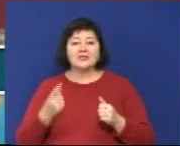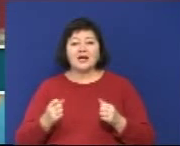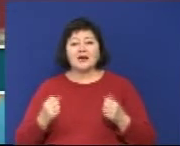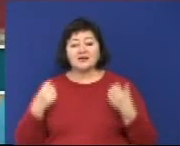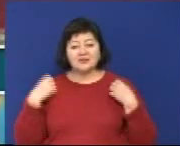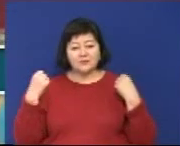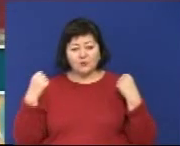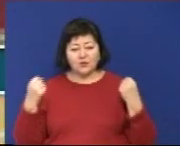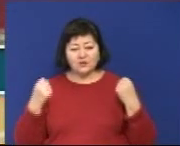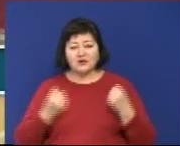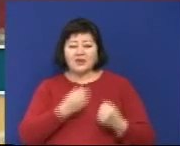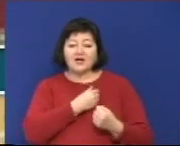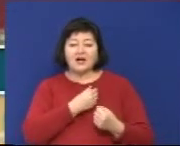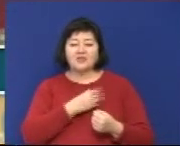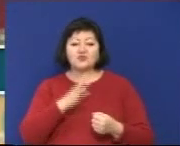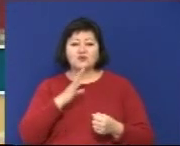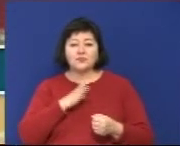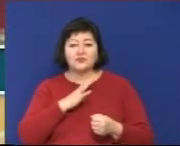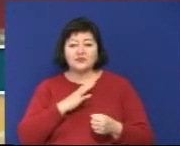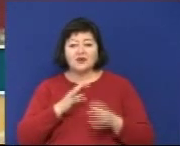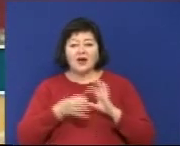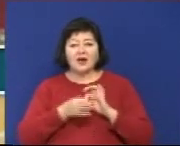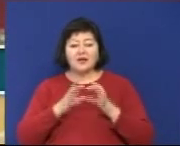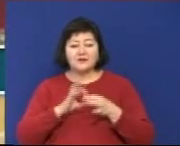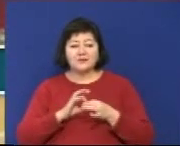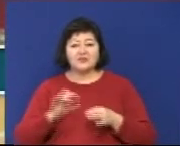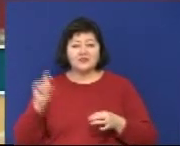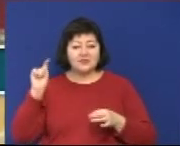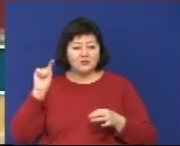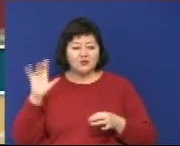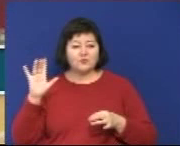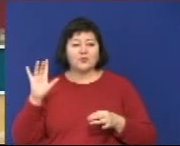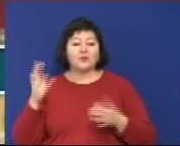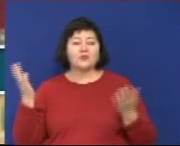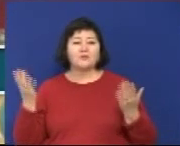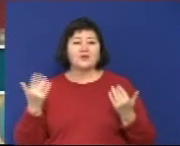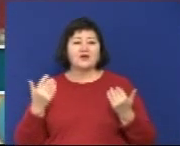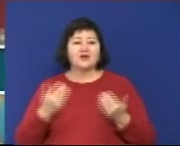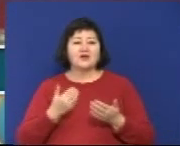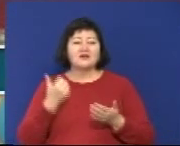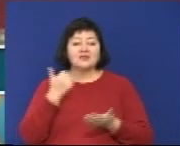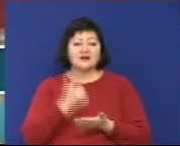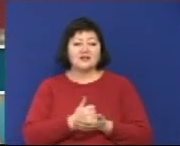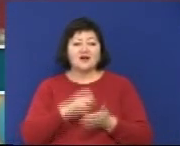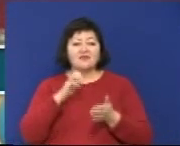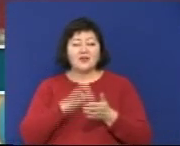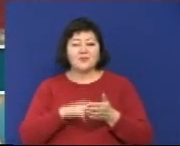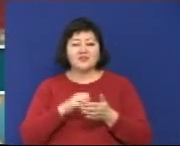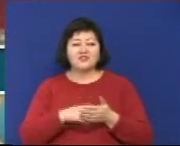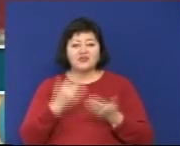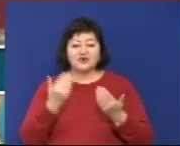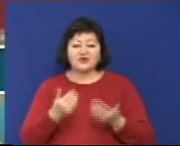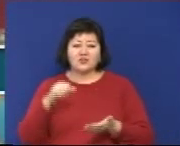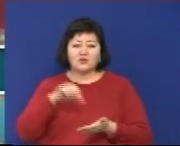Я хочу стать олимпийским чемпионом, как и мои братья, участвующие на этих соревнованиях. Это и есть главная причина, по которой я сегодня здесь. Выступаю в